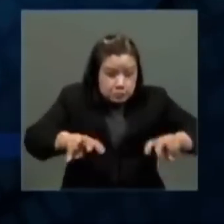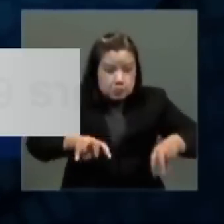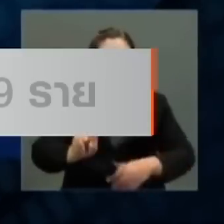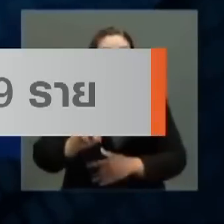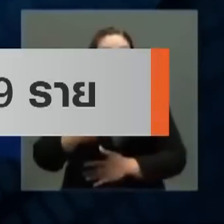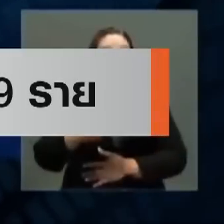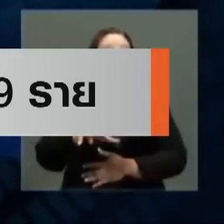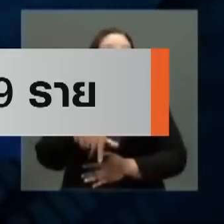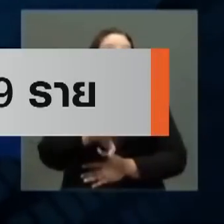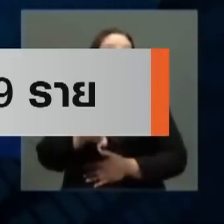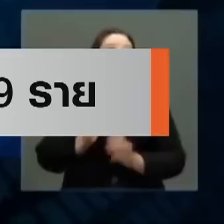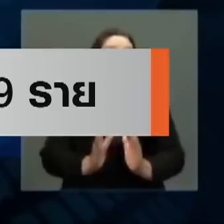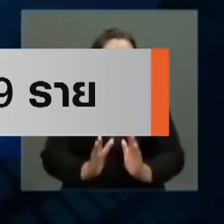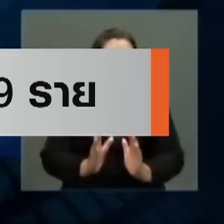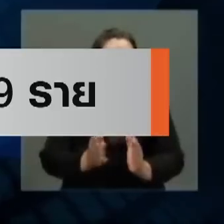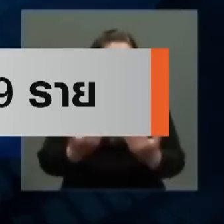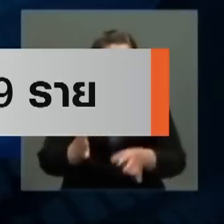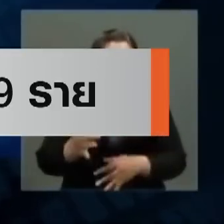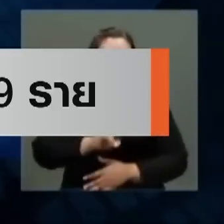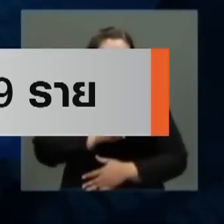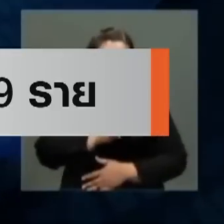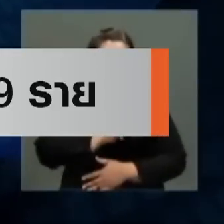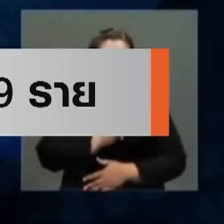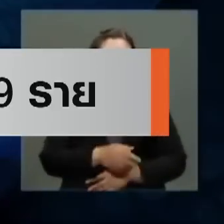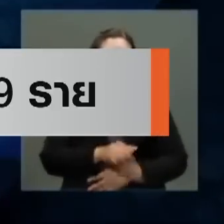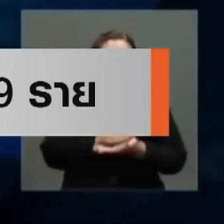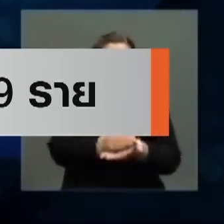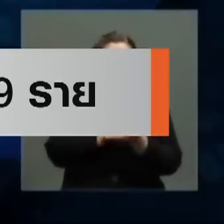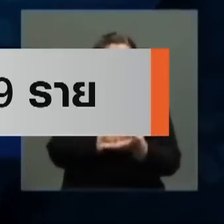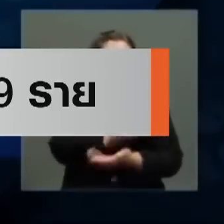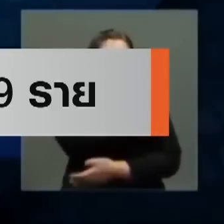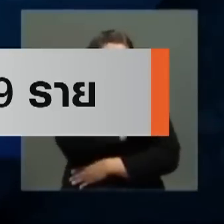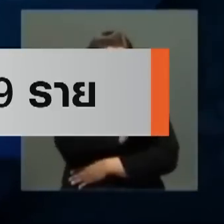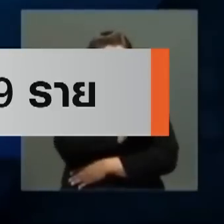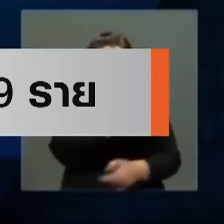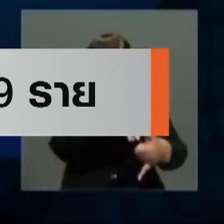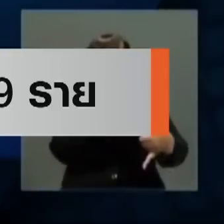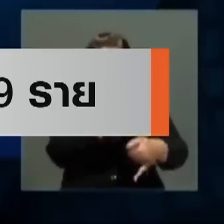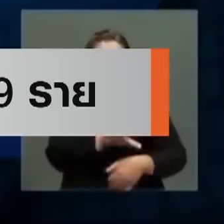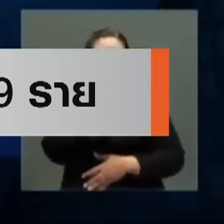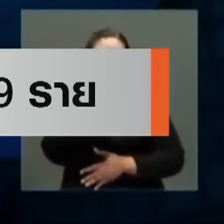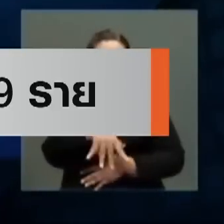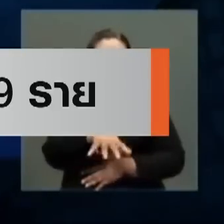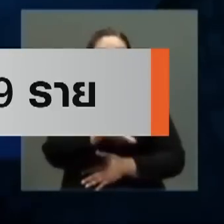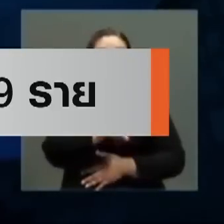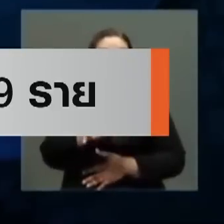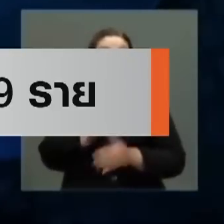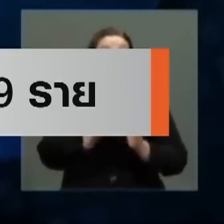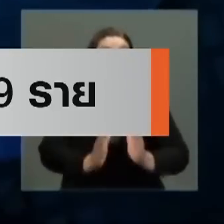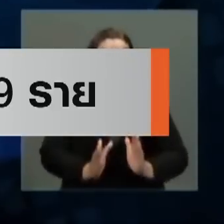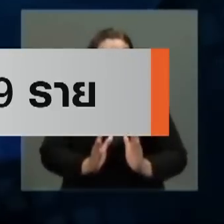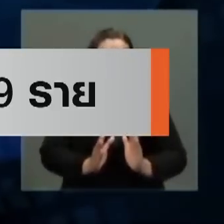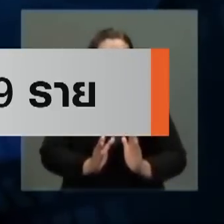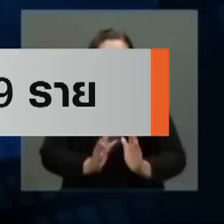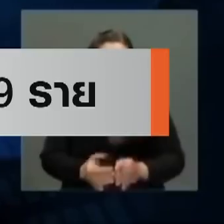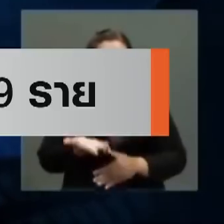ผู้ติดเชื้อภายในประเทศ 179รายครับมาจากการตรวจในระบบเฝ้าระวังและบริการ 123รายจากการค้นหา